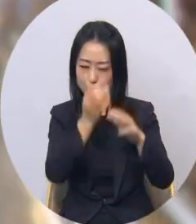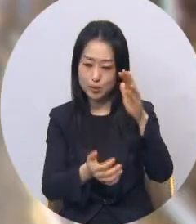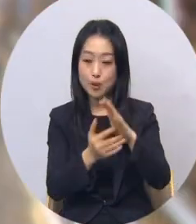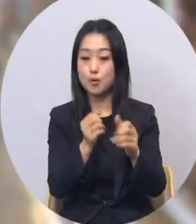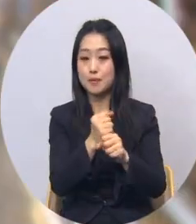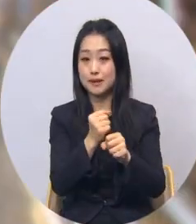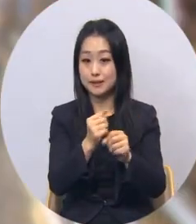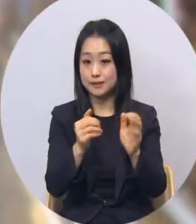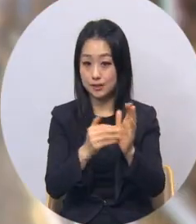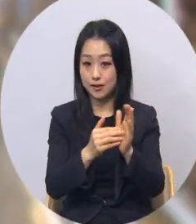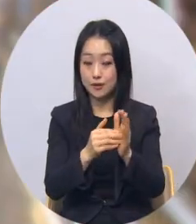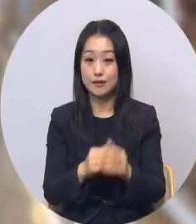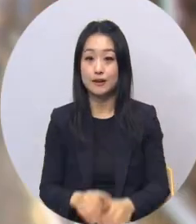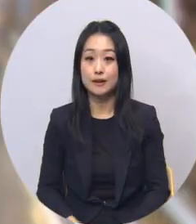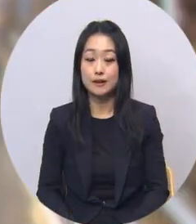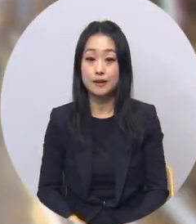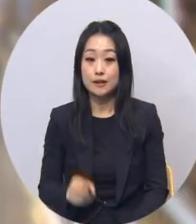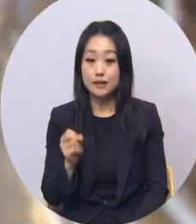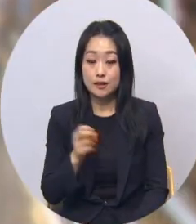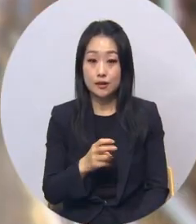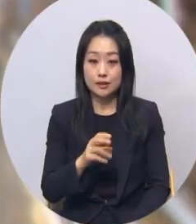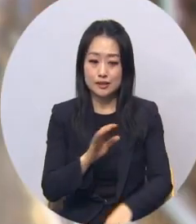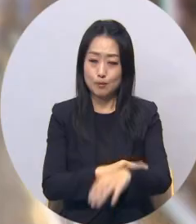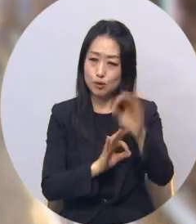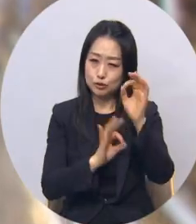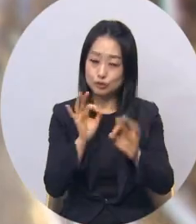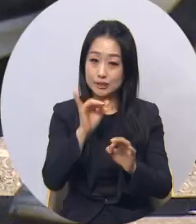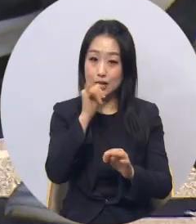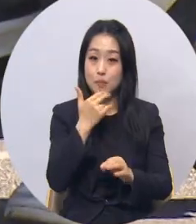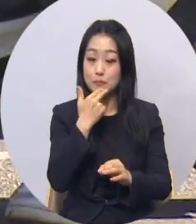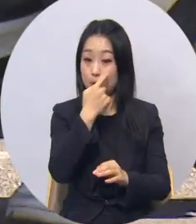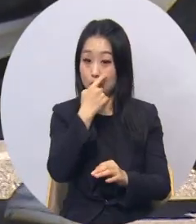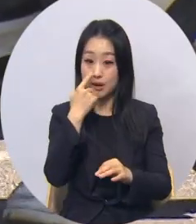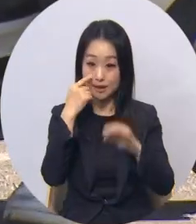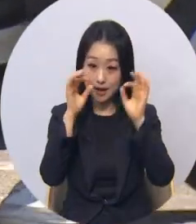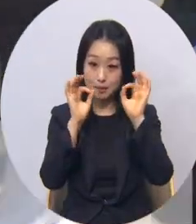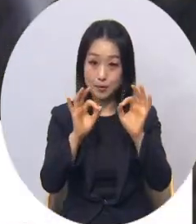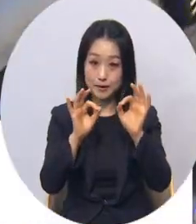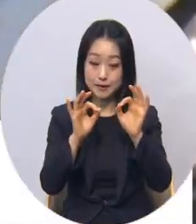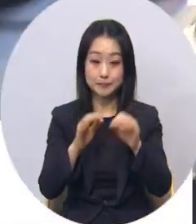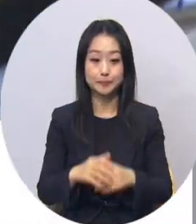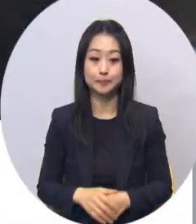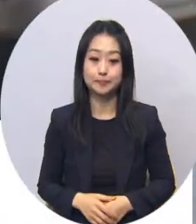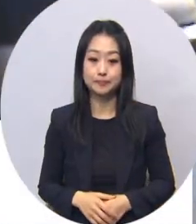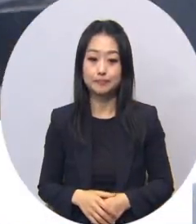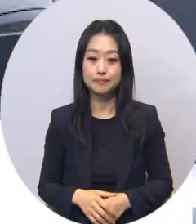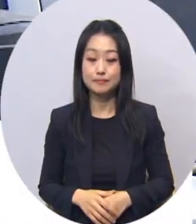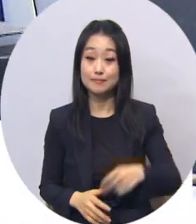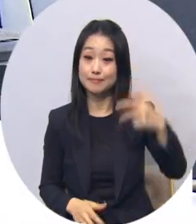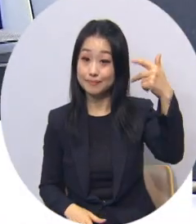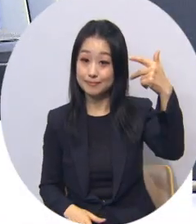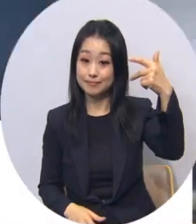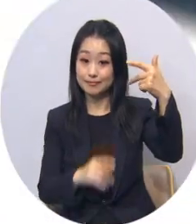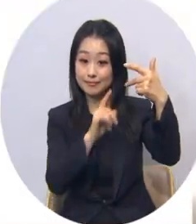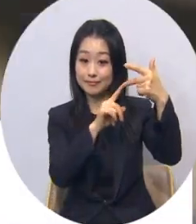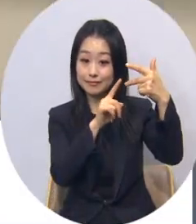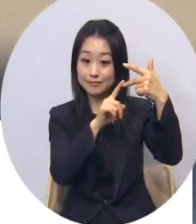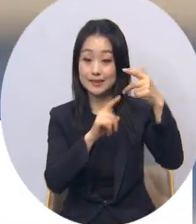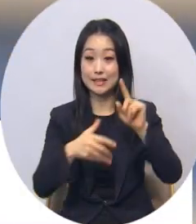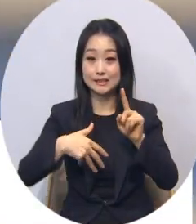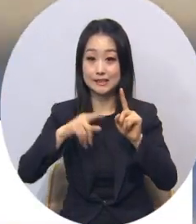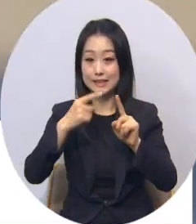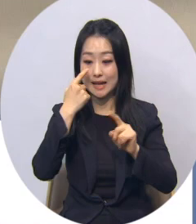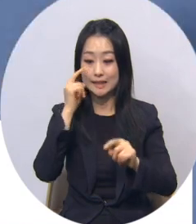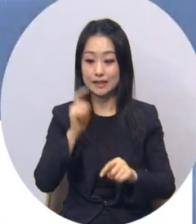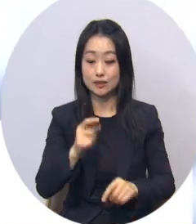고도화했다 방지를 위한 대책도 마련했다고 밝혔습니다 선 현장에 설치된 무인 단속 장비로 1차